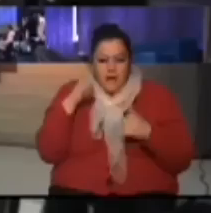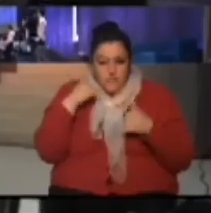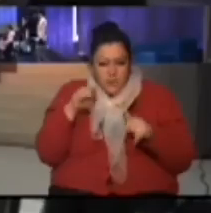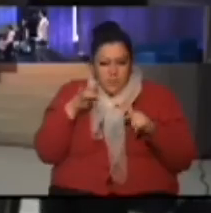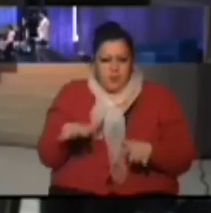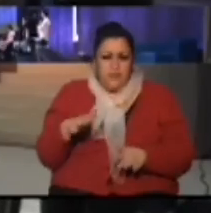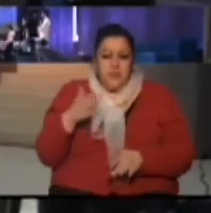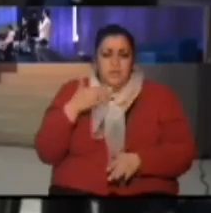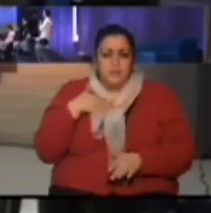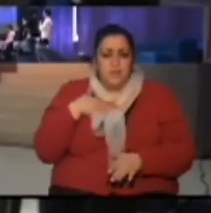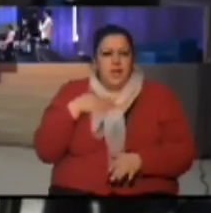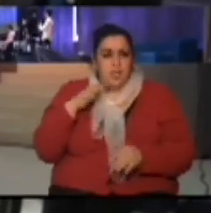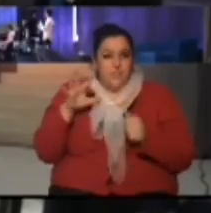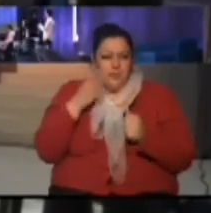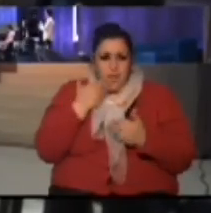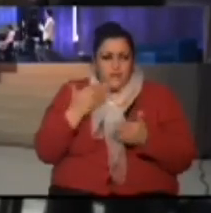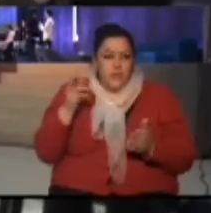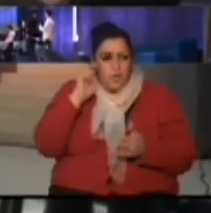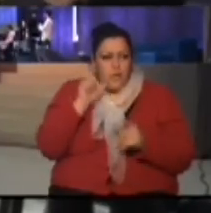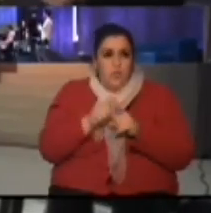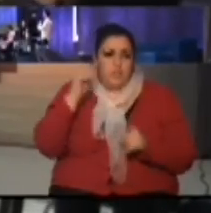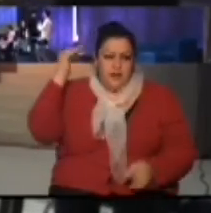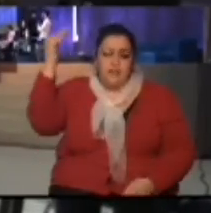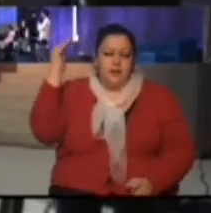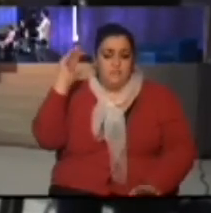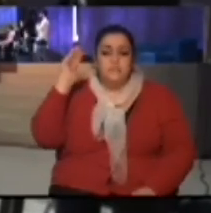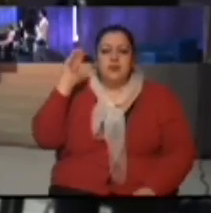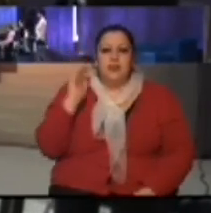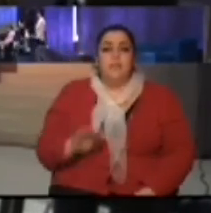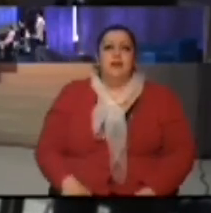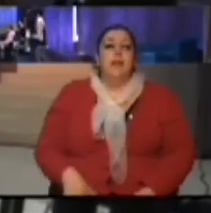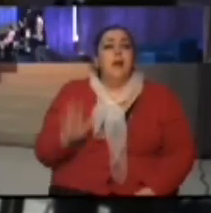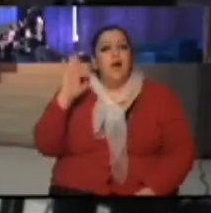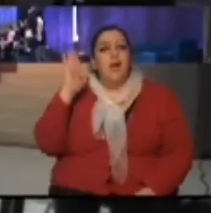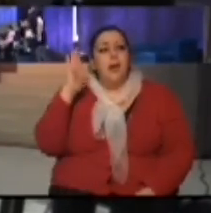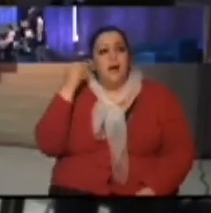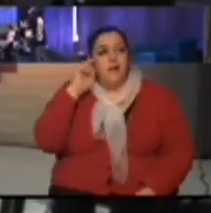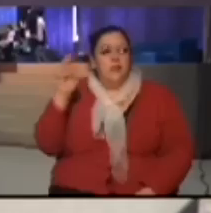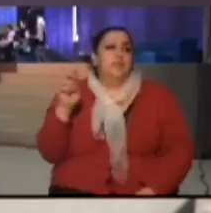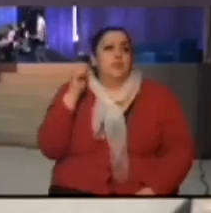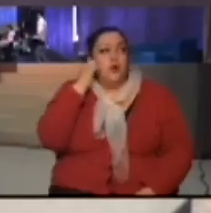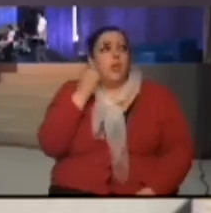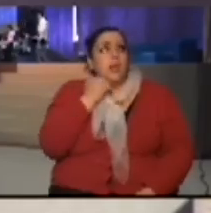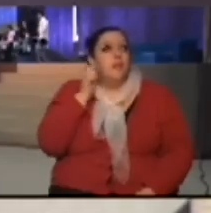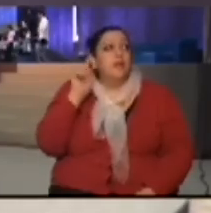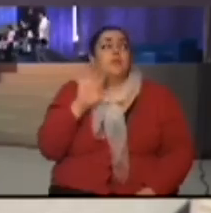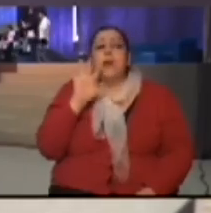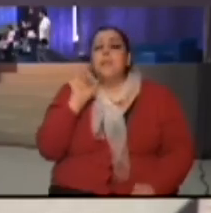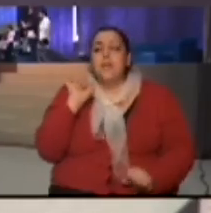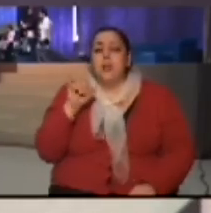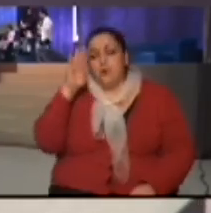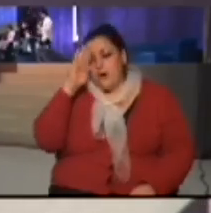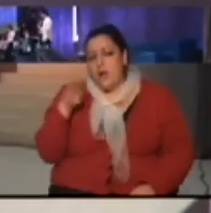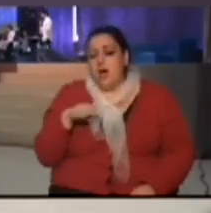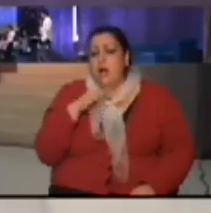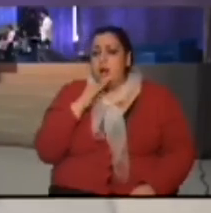հայր ունենք, որ վերջի խոսքը նրանն է, եկեք փառք տանք Աստծուն, հալելույա, շնորհակալ ենք ամենակարող Հայր, որ քո համար